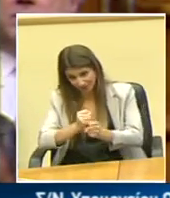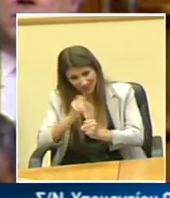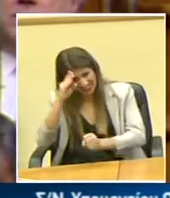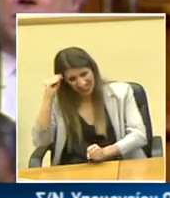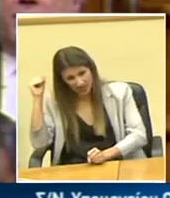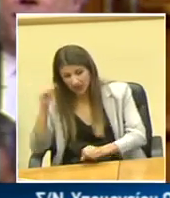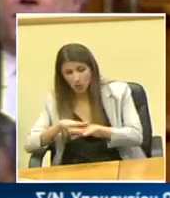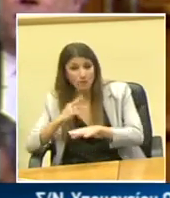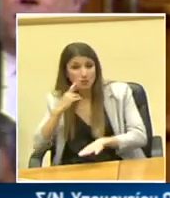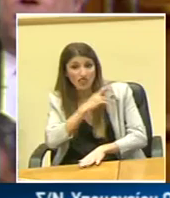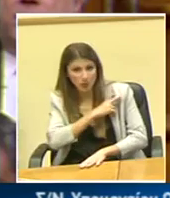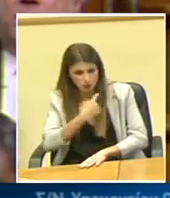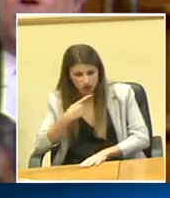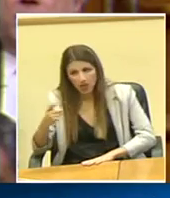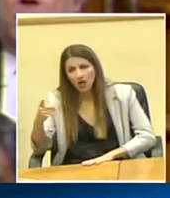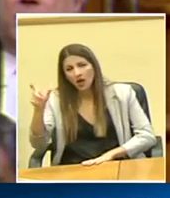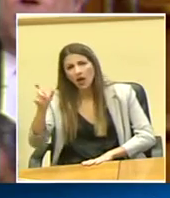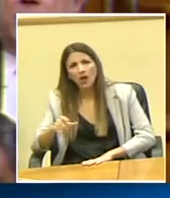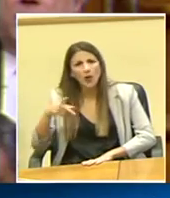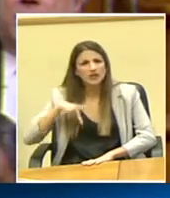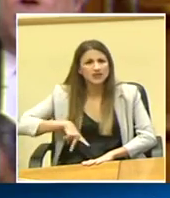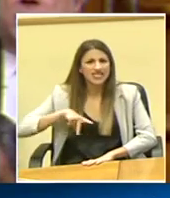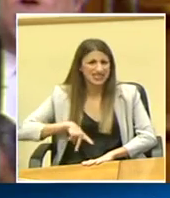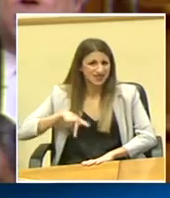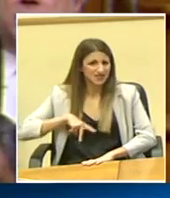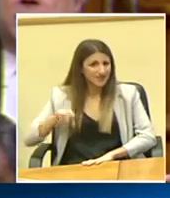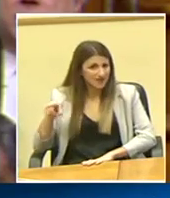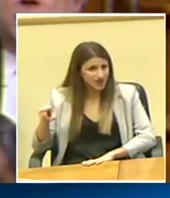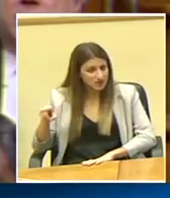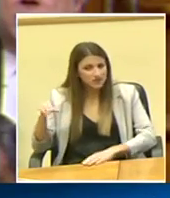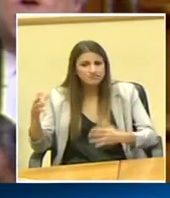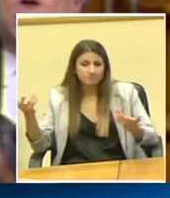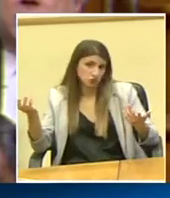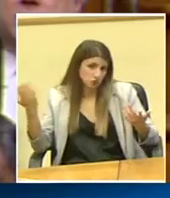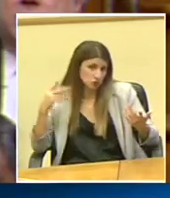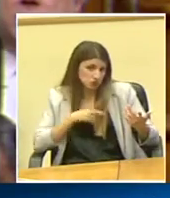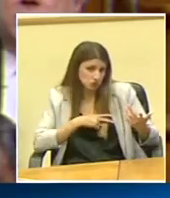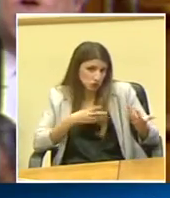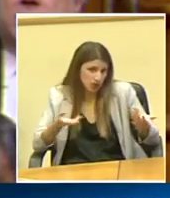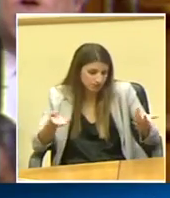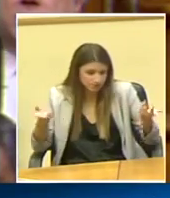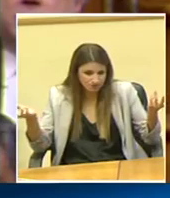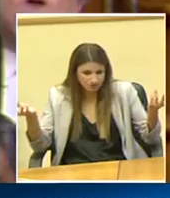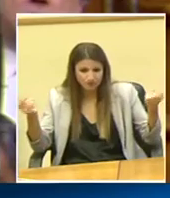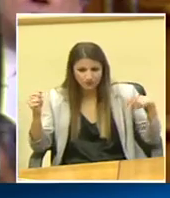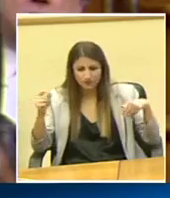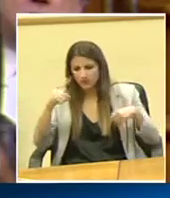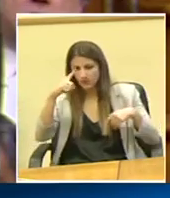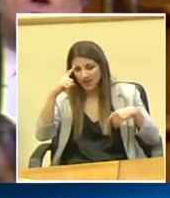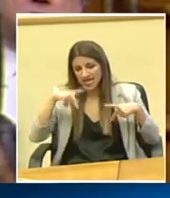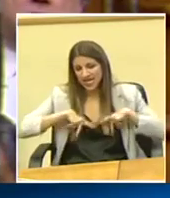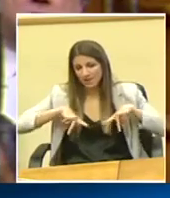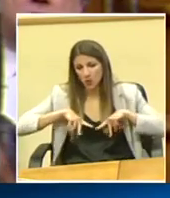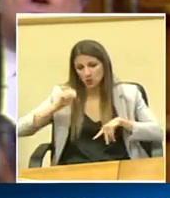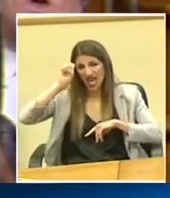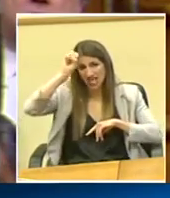διότι η κυβέρνησή του, και ορθώς τότε, δια του εκπροσώπου της, του Υπουργού Εξωτερικών, του κ.